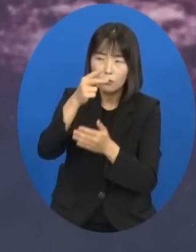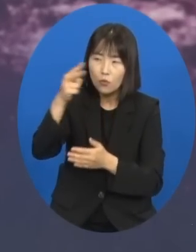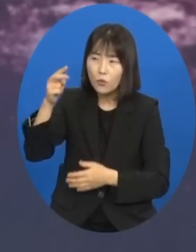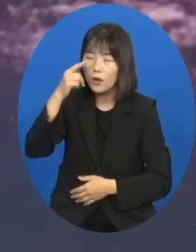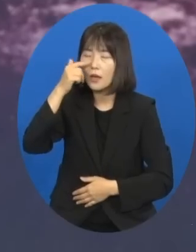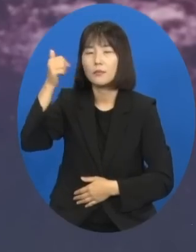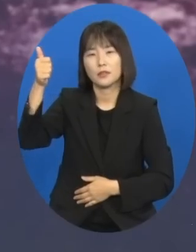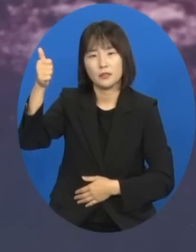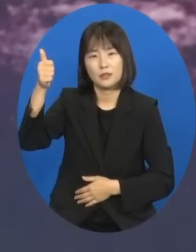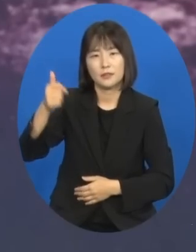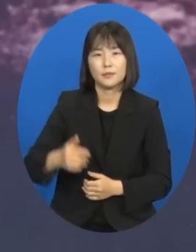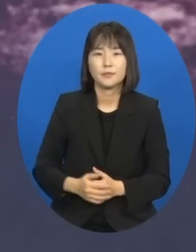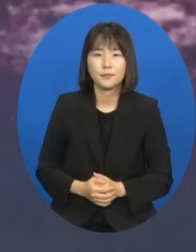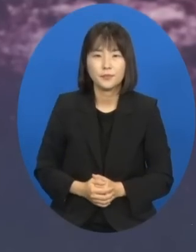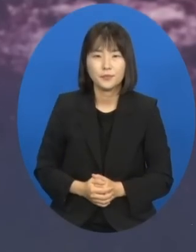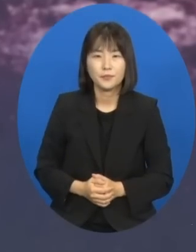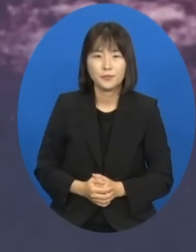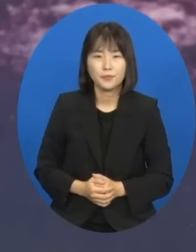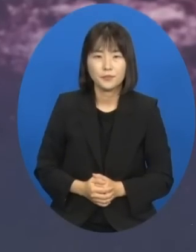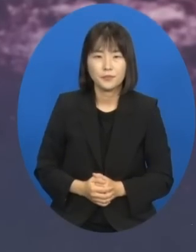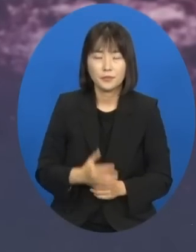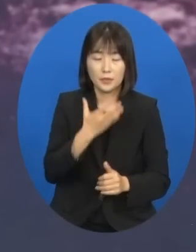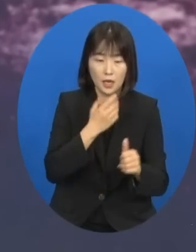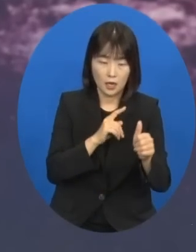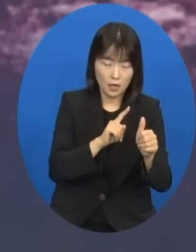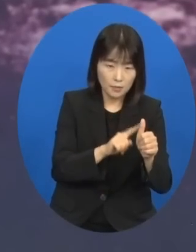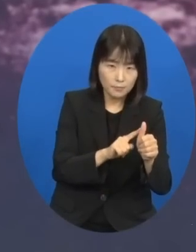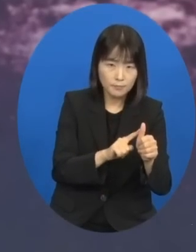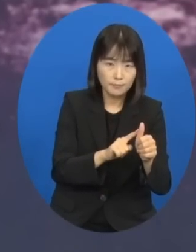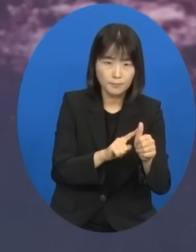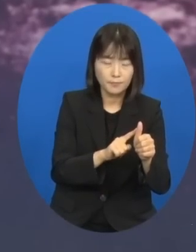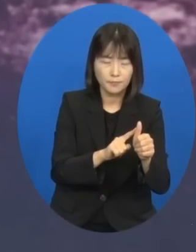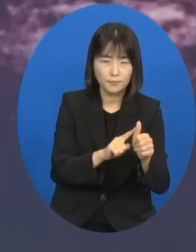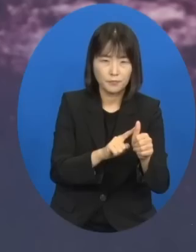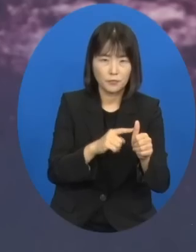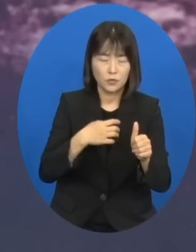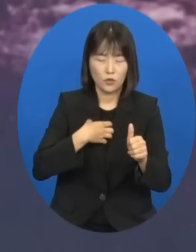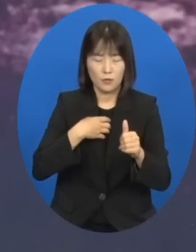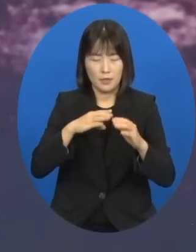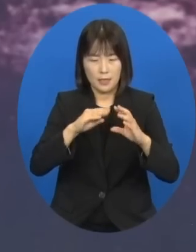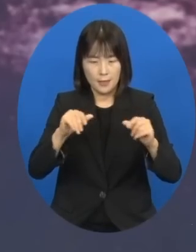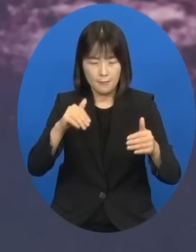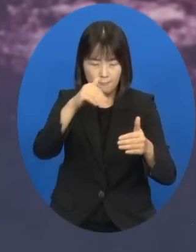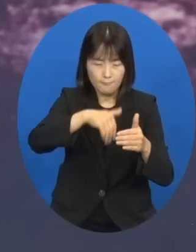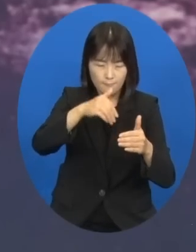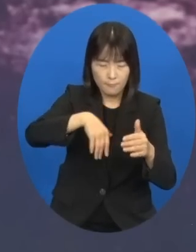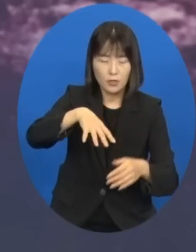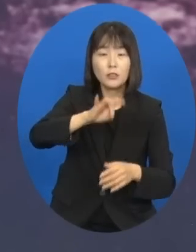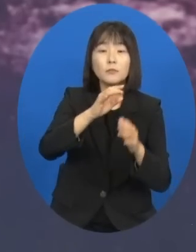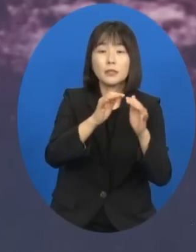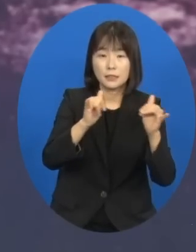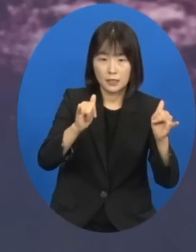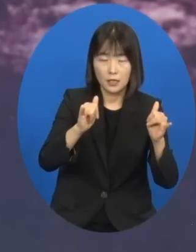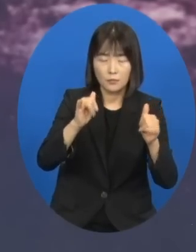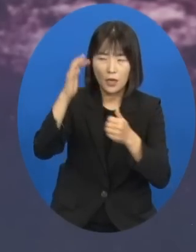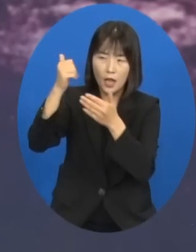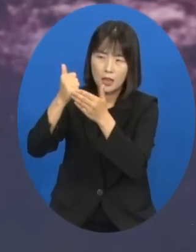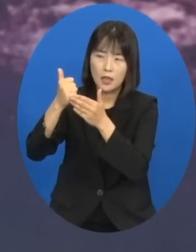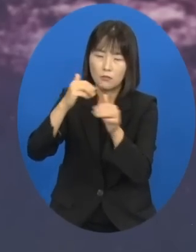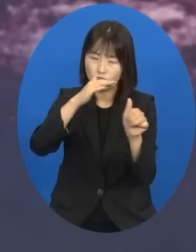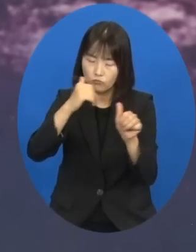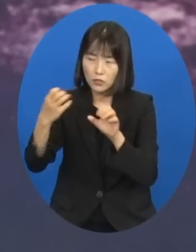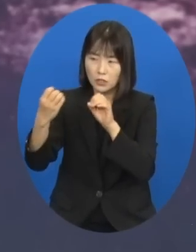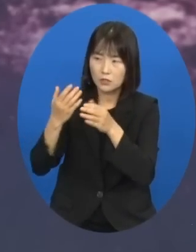것이죠. 비록 아브라함이 개척자요, 또 하나님의 부르심에 응답한 어떤 사람이긴 하지만 그의